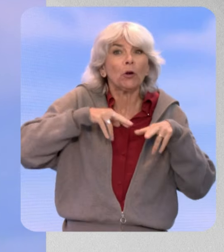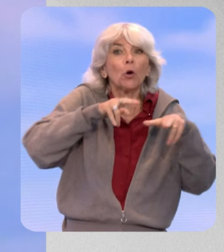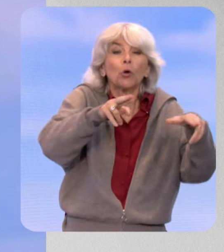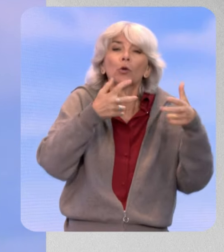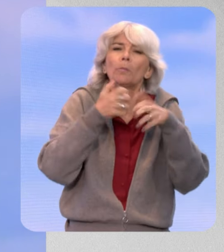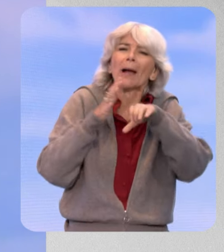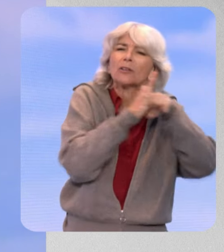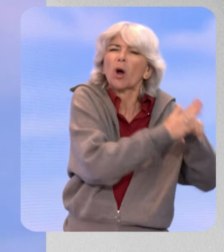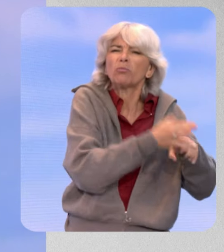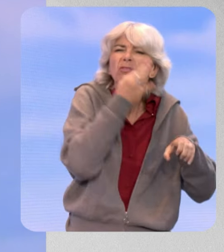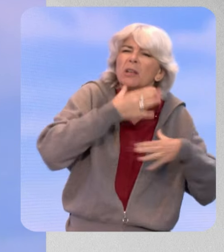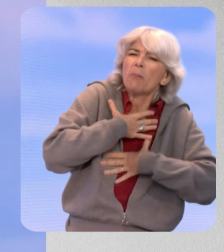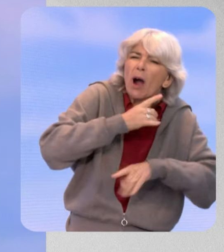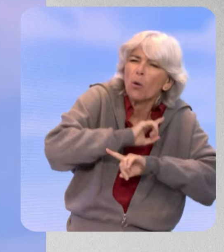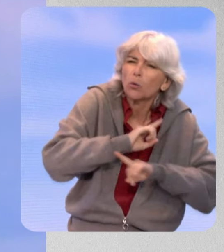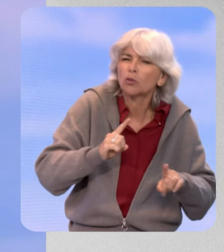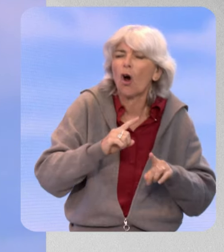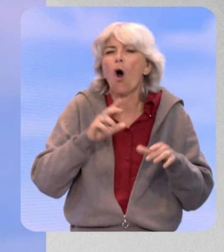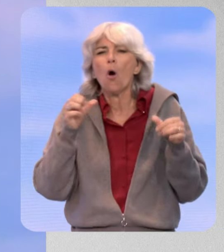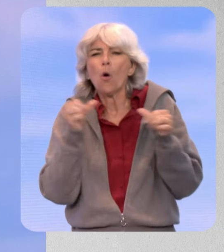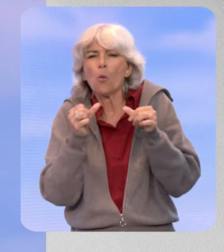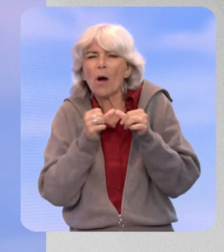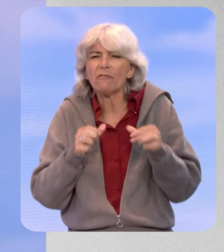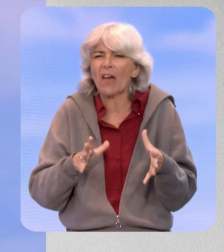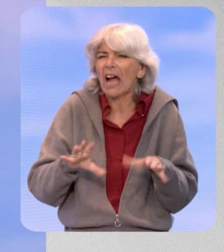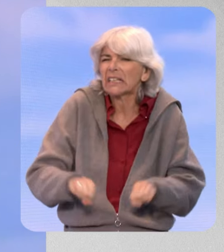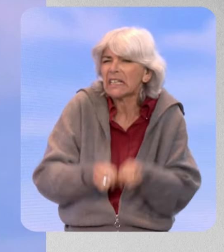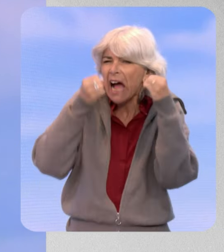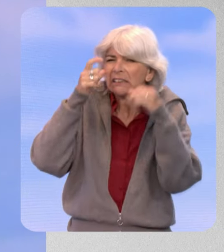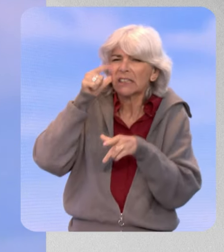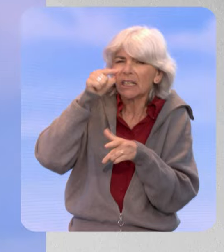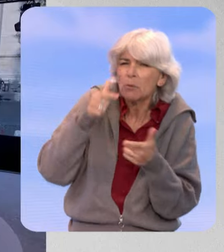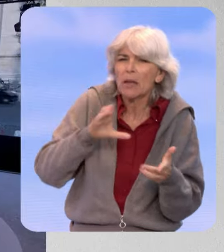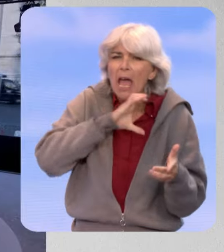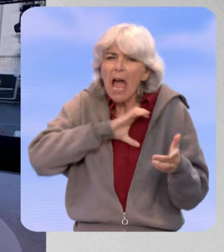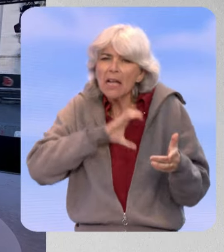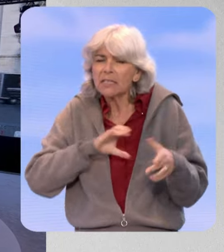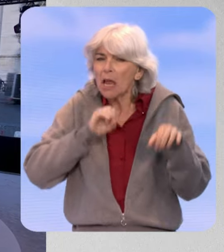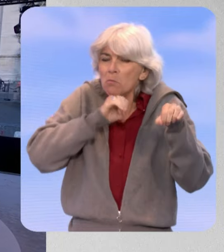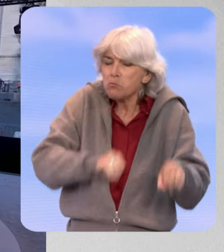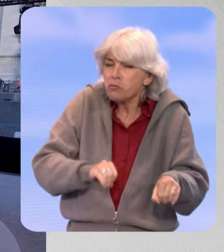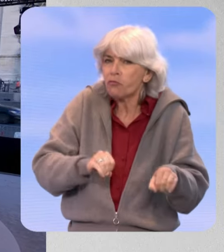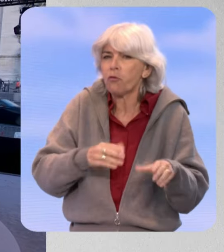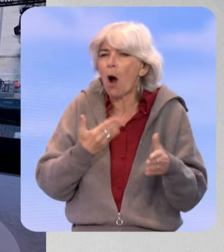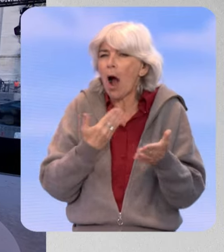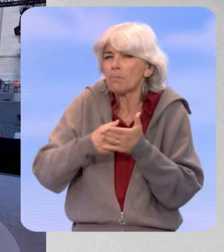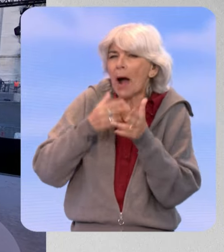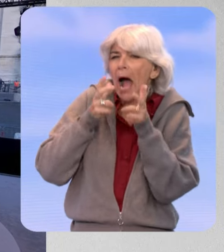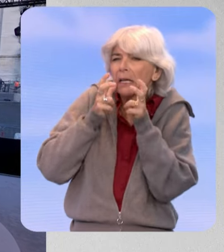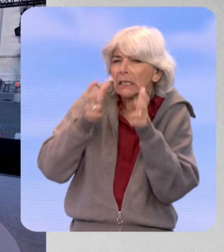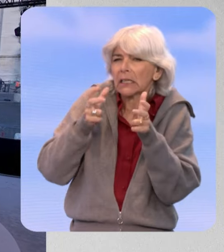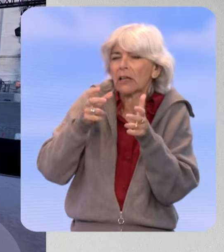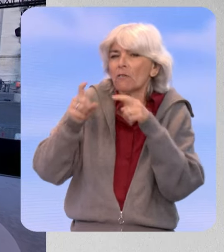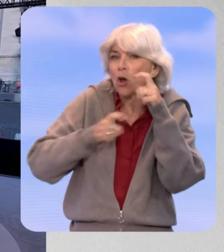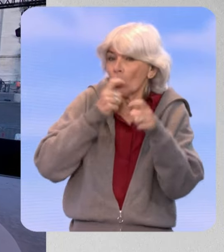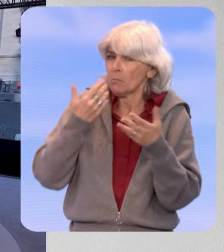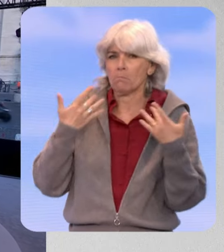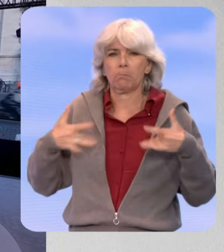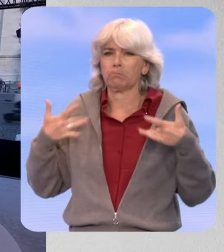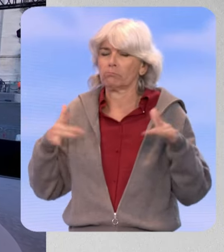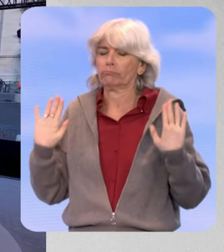gauche qui dit on n'est pas content, donc on va détricoter notre République, on va essayer d'avoir le pouvoir par les cris, par la violence. Ce n'est pas